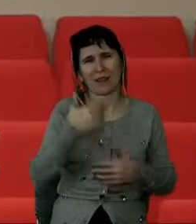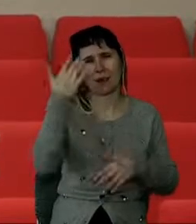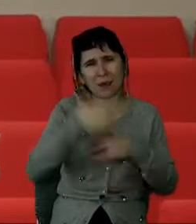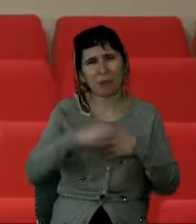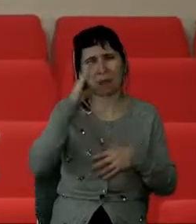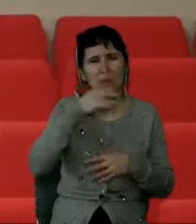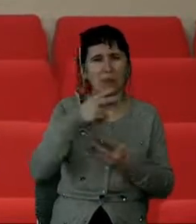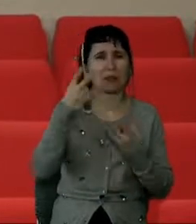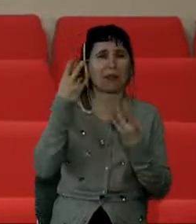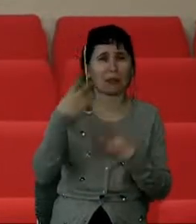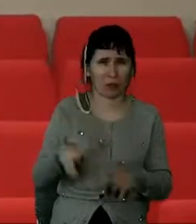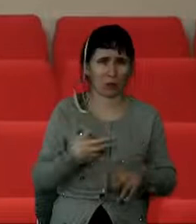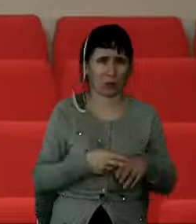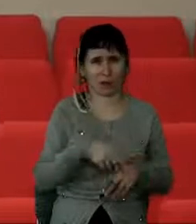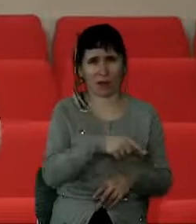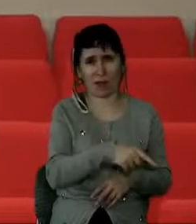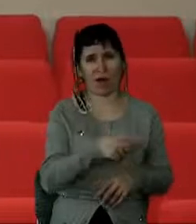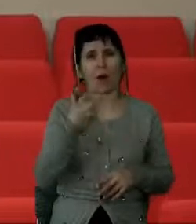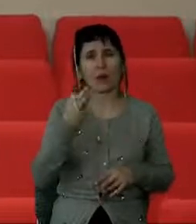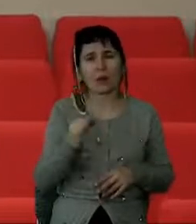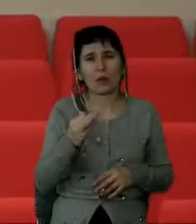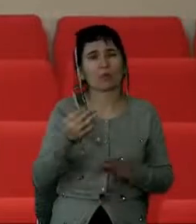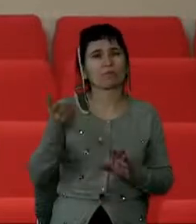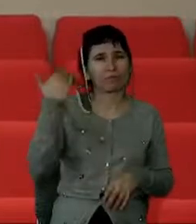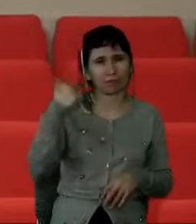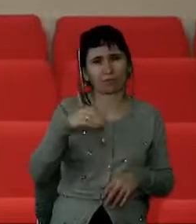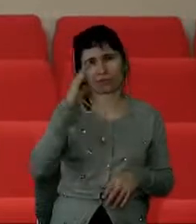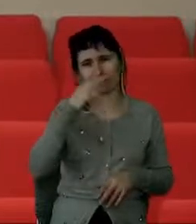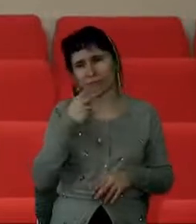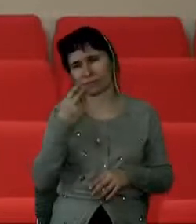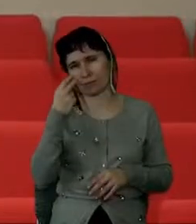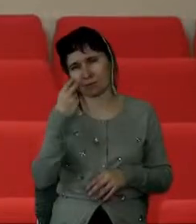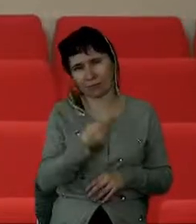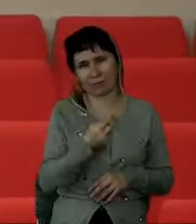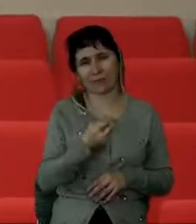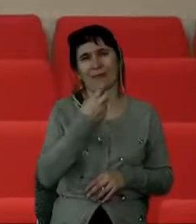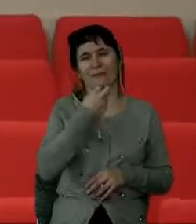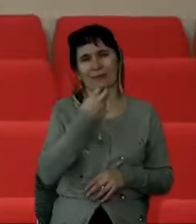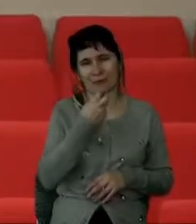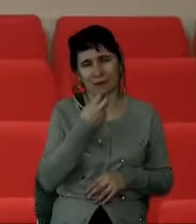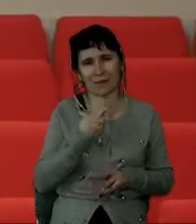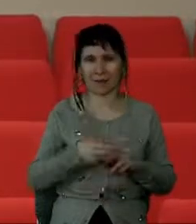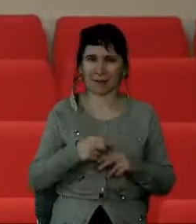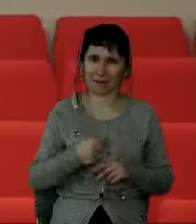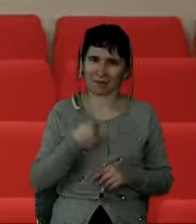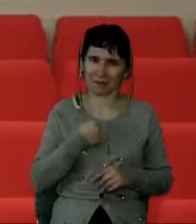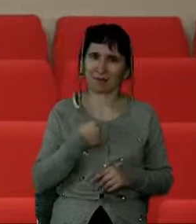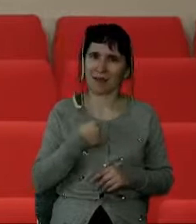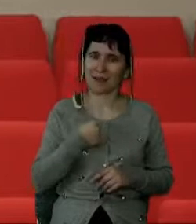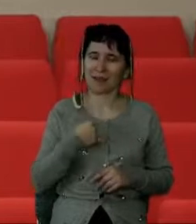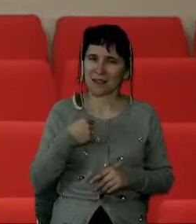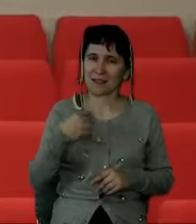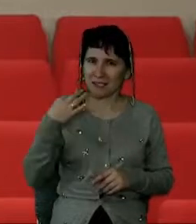татові не треба було. Але на той час, коли, ну, навіть тато побачив і так посміхнулися, і це для мене, як дитини,